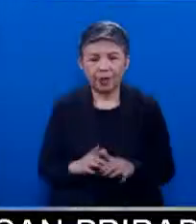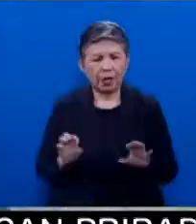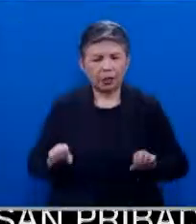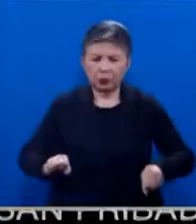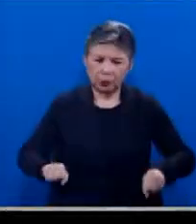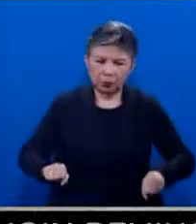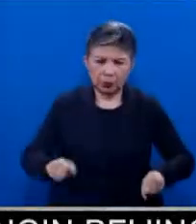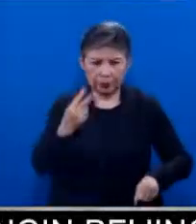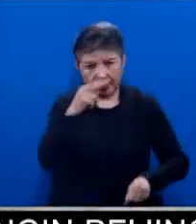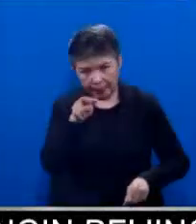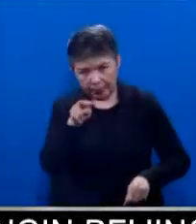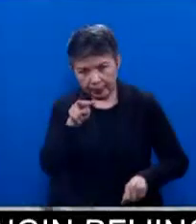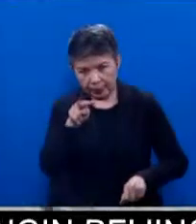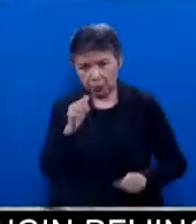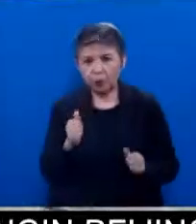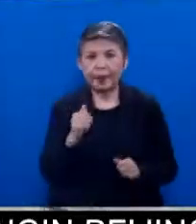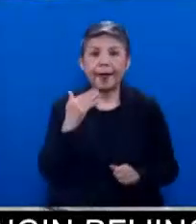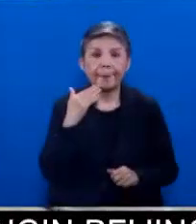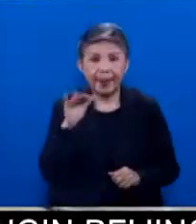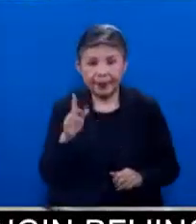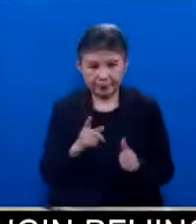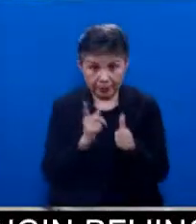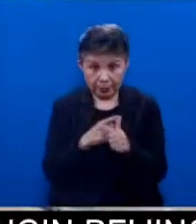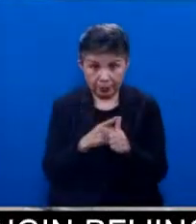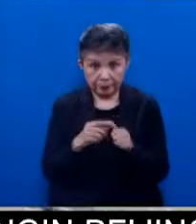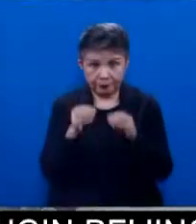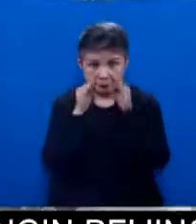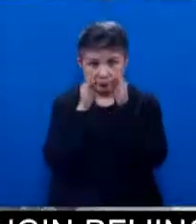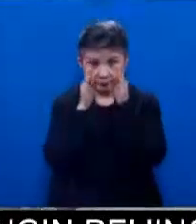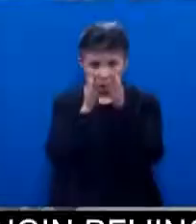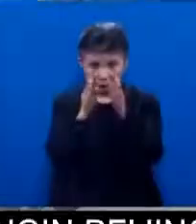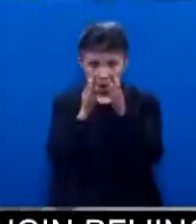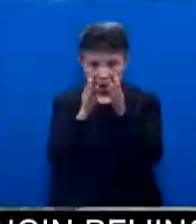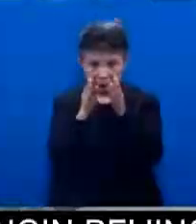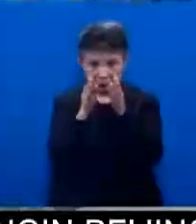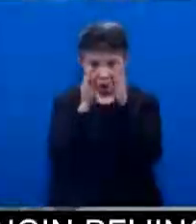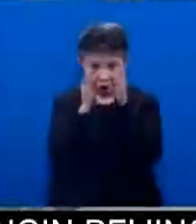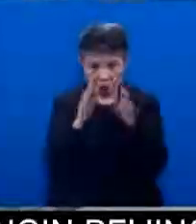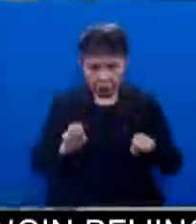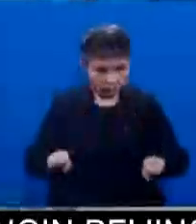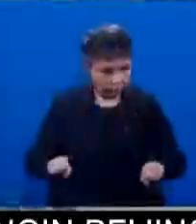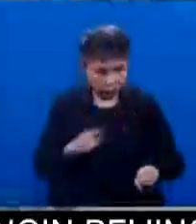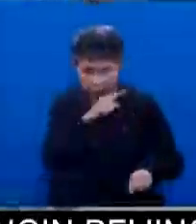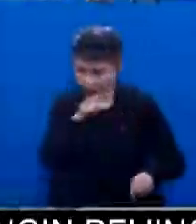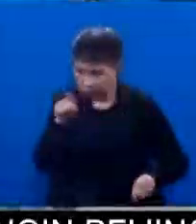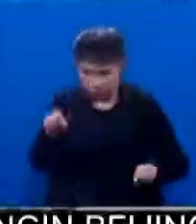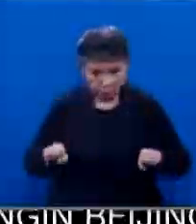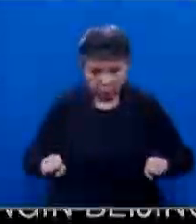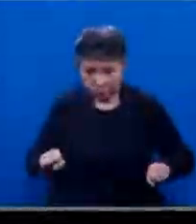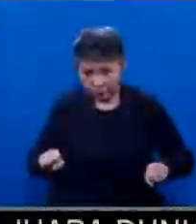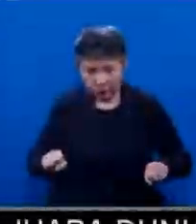hal yang perlu diperhatikan agar aman di jalan. Pastikan pandangan selalu ke depan serta fokus dan waspada dengan kondisi di